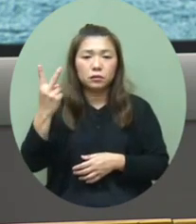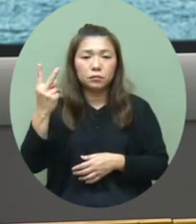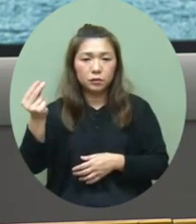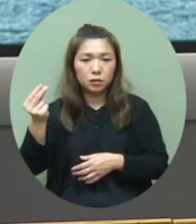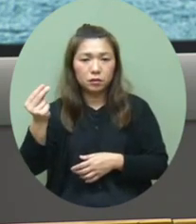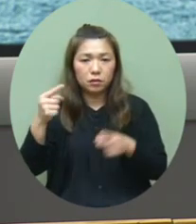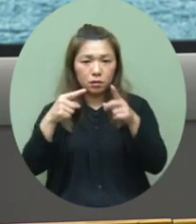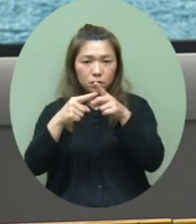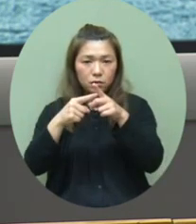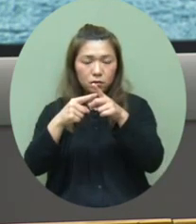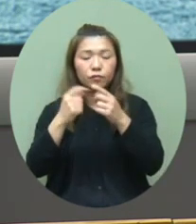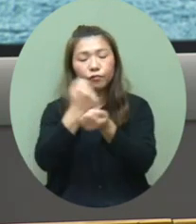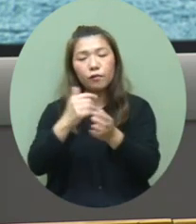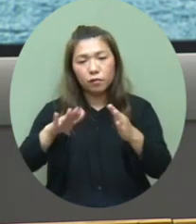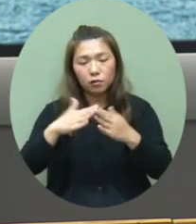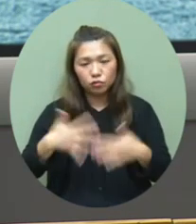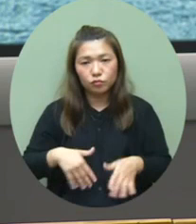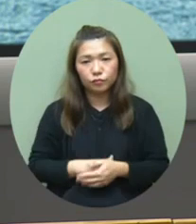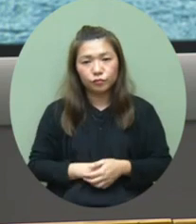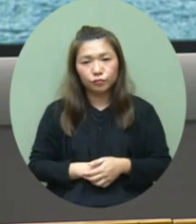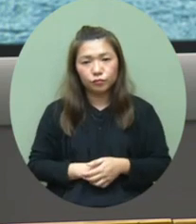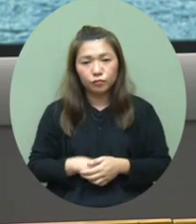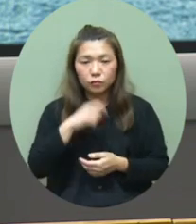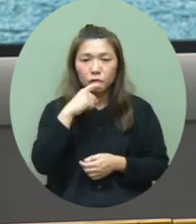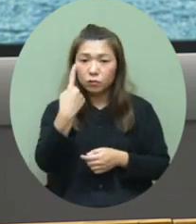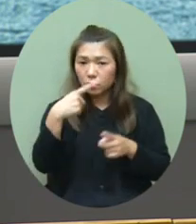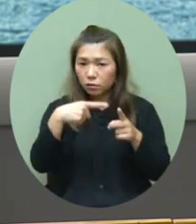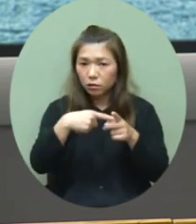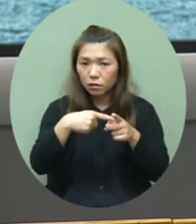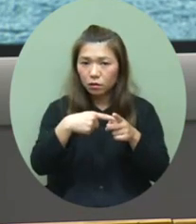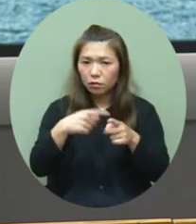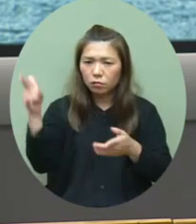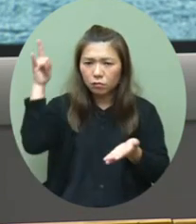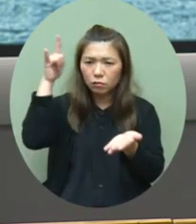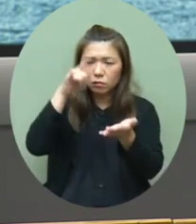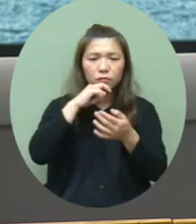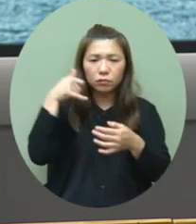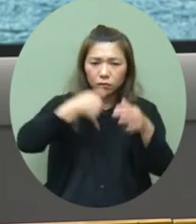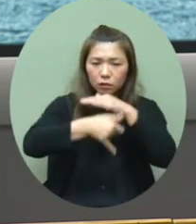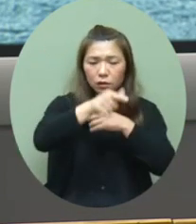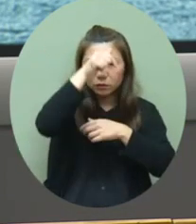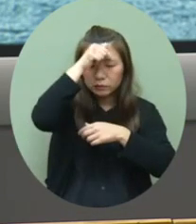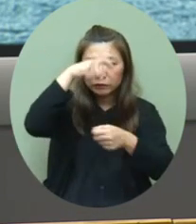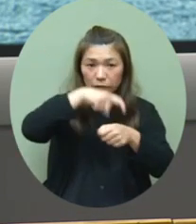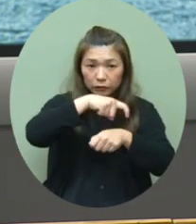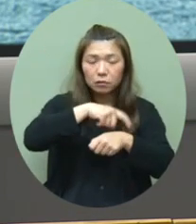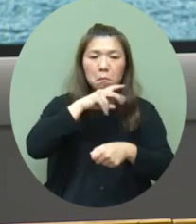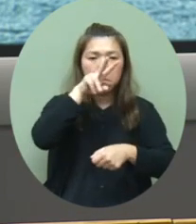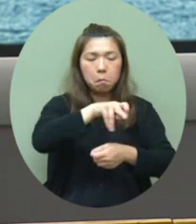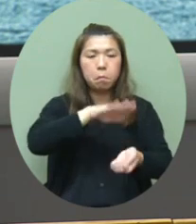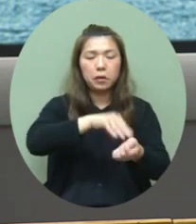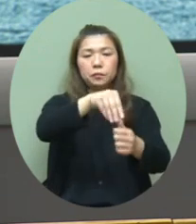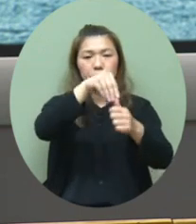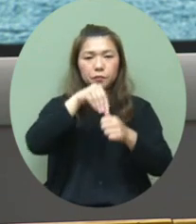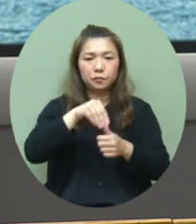63527名的病人已經出院。另外有一名病人經入院篩查或者院內檢測的時候發現確